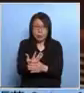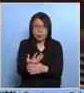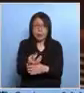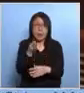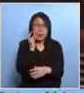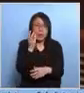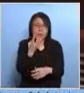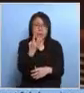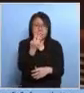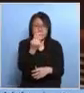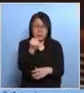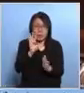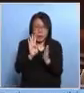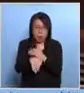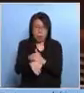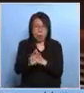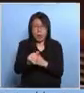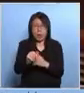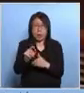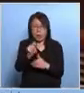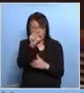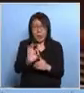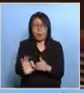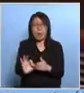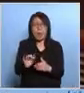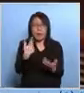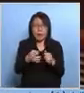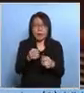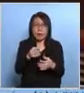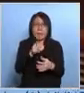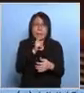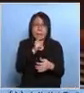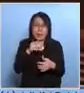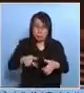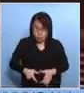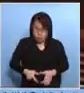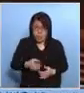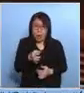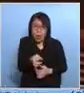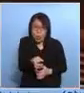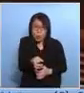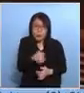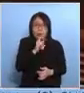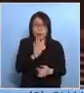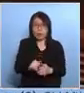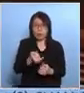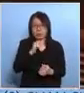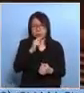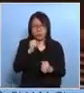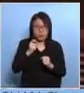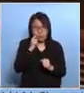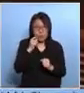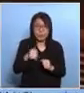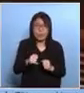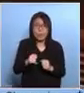呢都可以沒什麼問題，但可能她的卵子未必有這樣的活力。所以如果有這個公家是提供急凍卵子